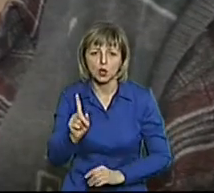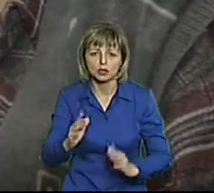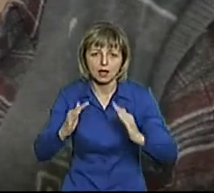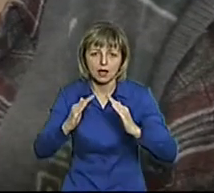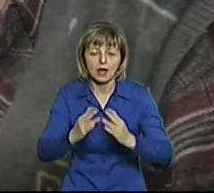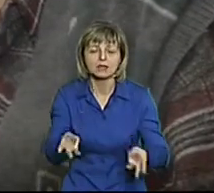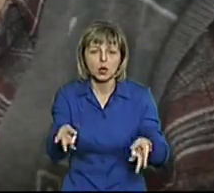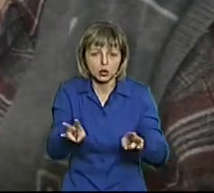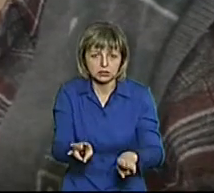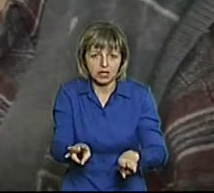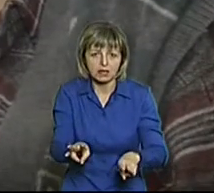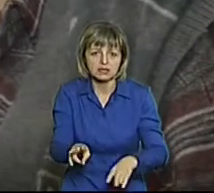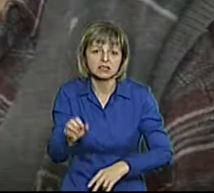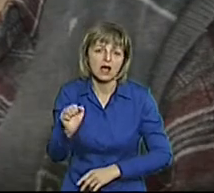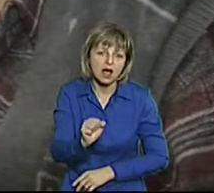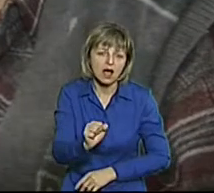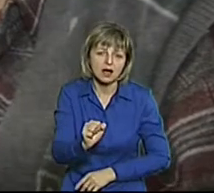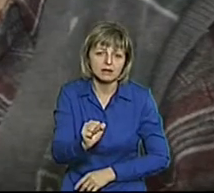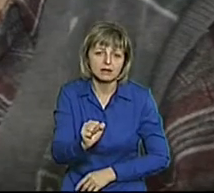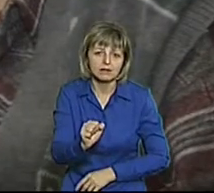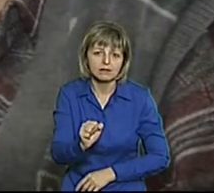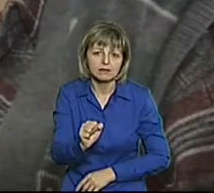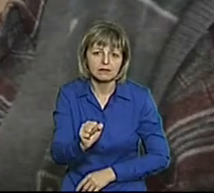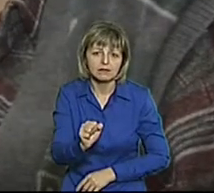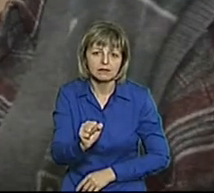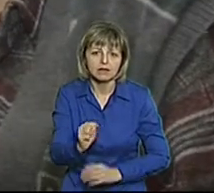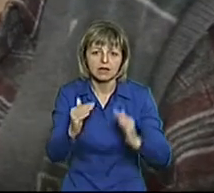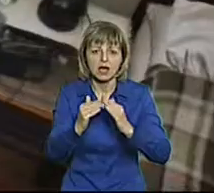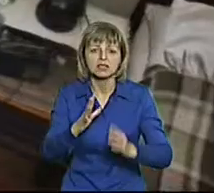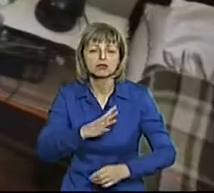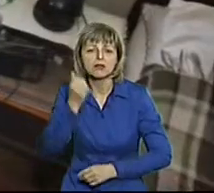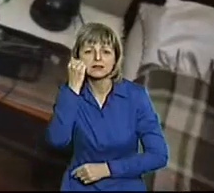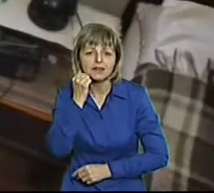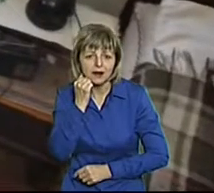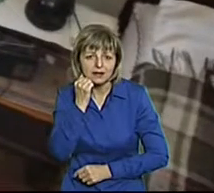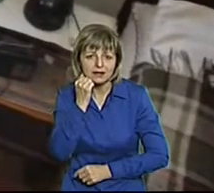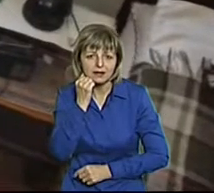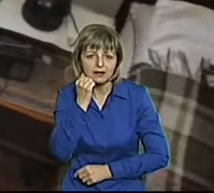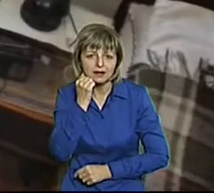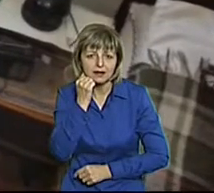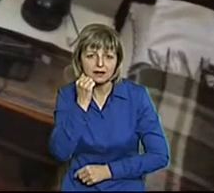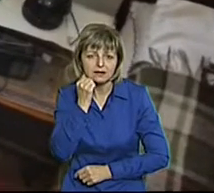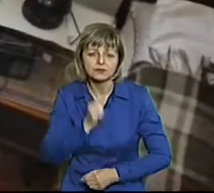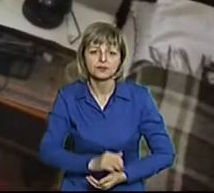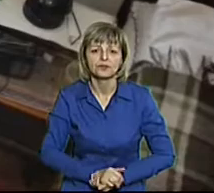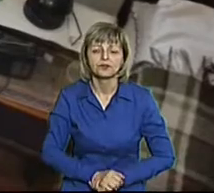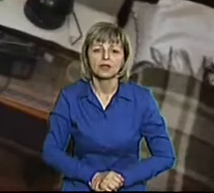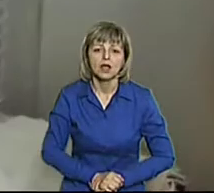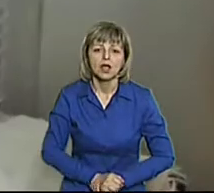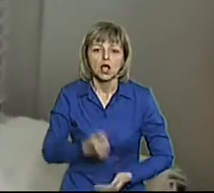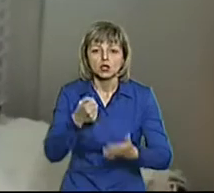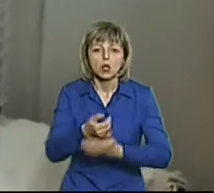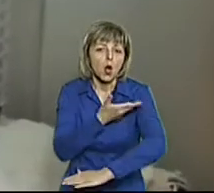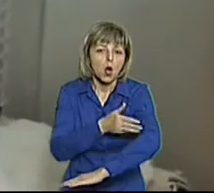хата залишилася, а і то вона була старенька, то вже її не було. До